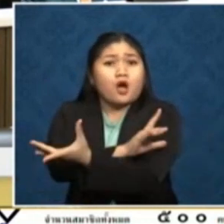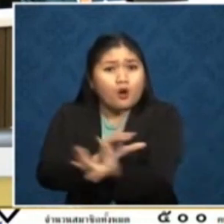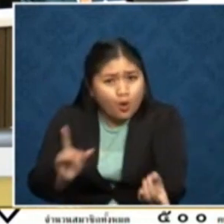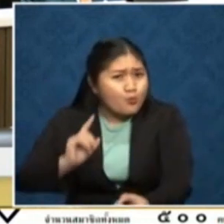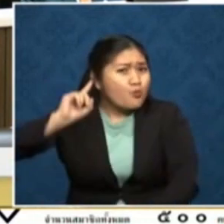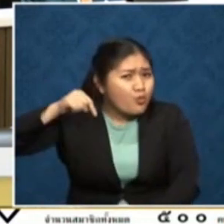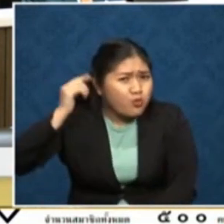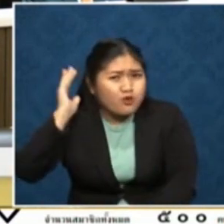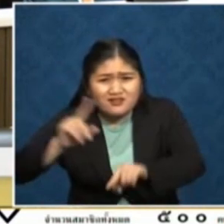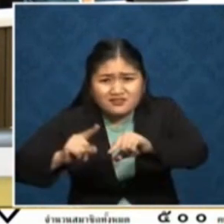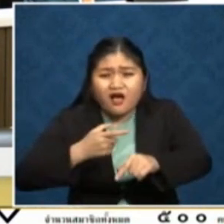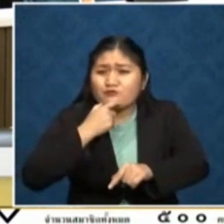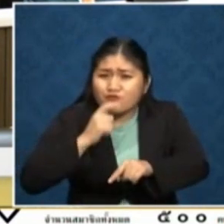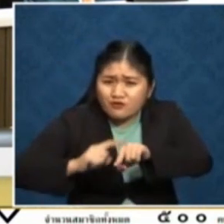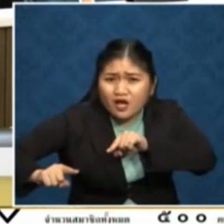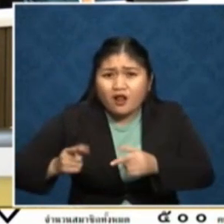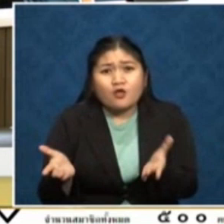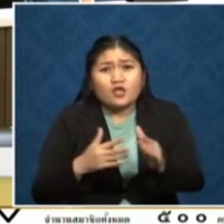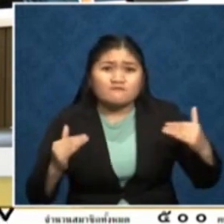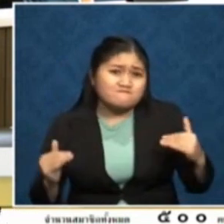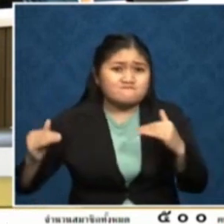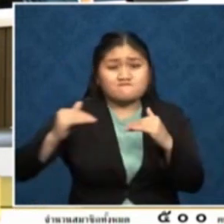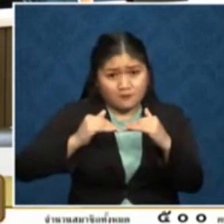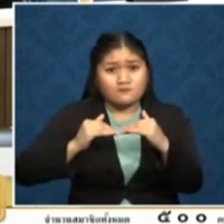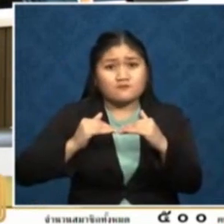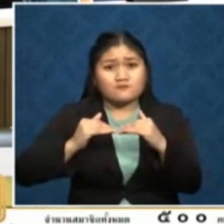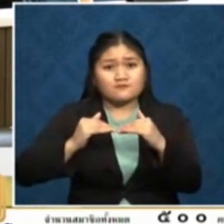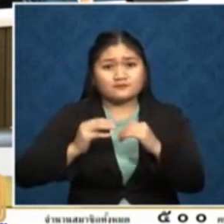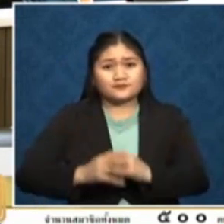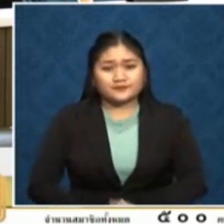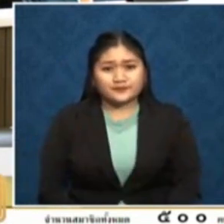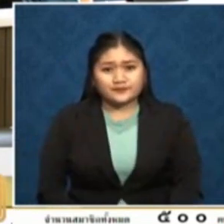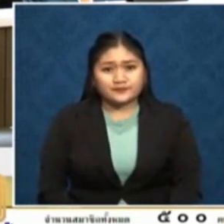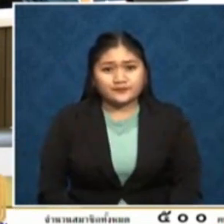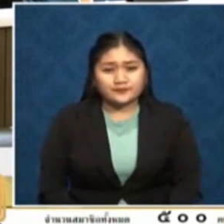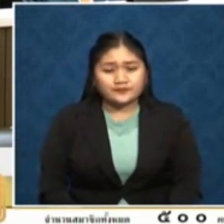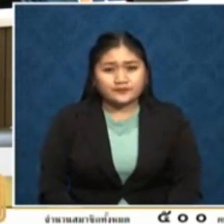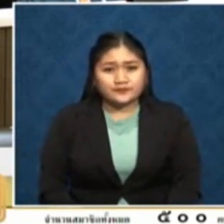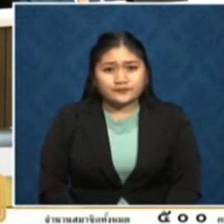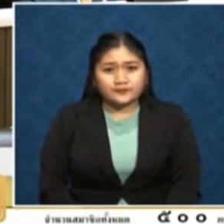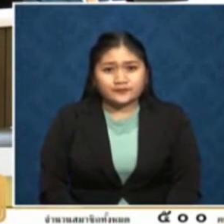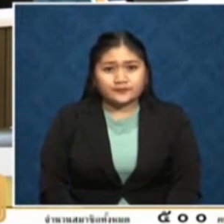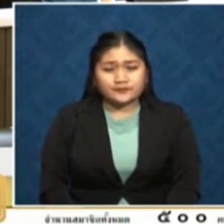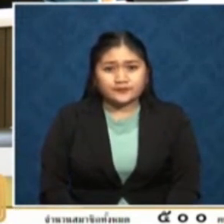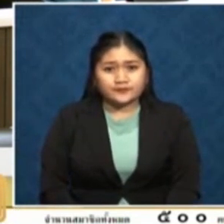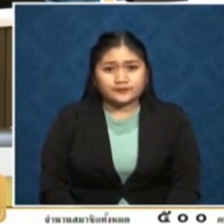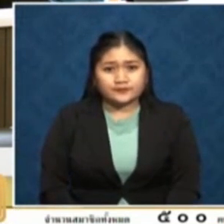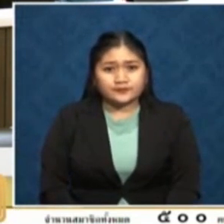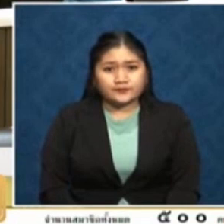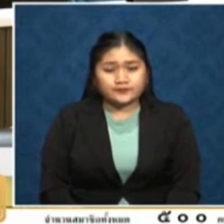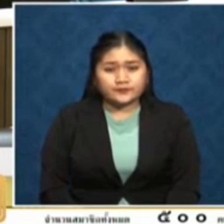คำหน้านามเนี่ยให้ตรงกับอัตลักษณ์ทางเพศก็เป็นสิ่งหนึ่งที่จะเปิดทางไปสู่สังคมที่ทุกเพศเท่